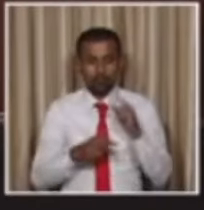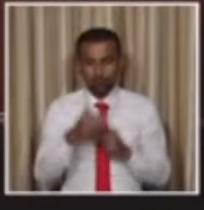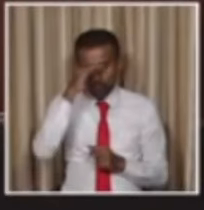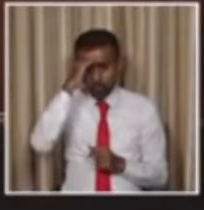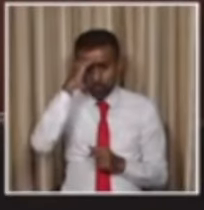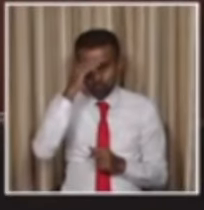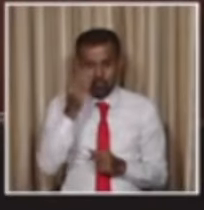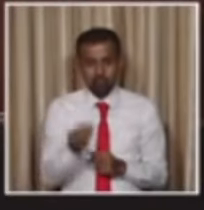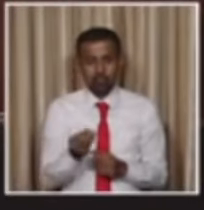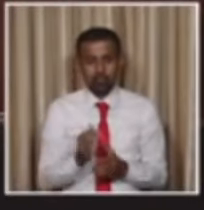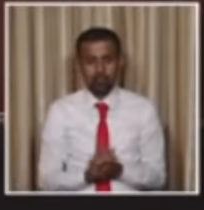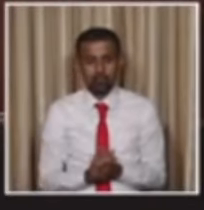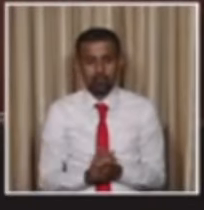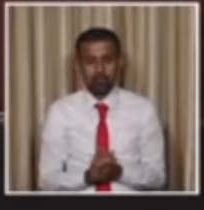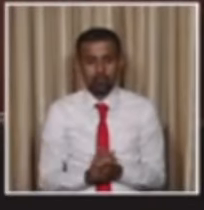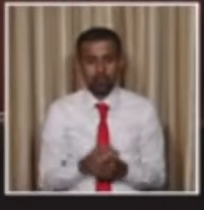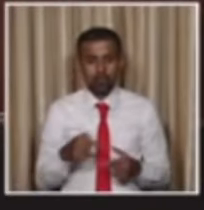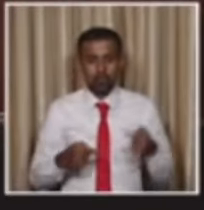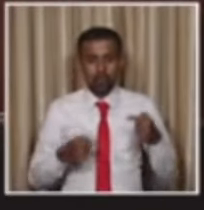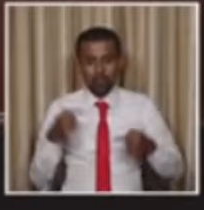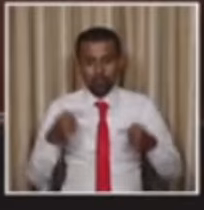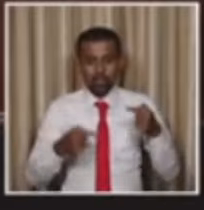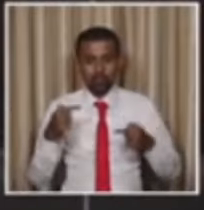නායකතුමනි අද අපි විවාදයට ගන්නෙ